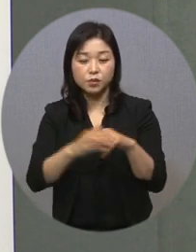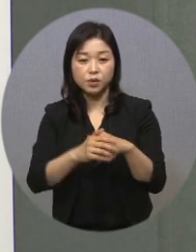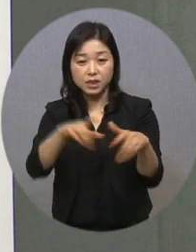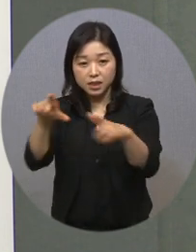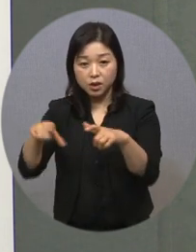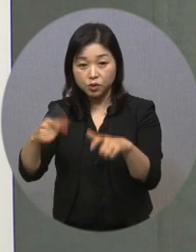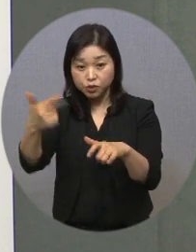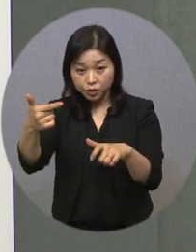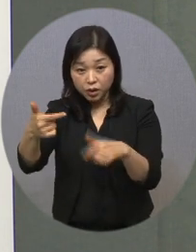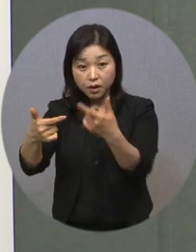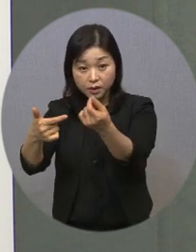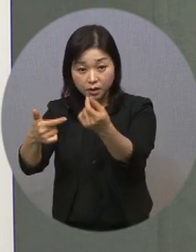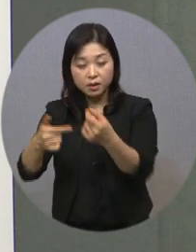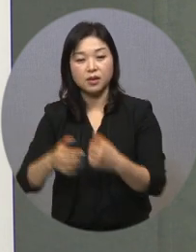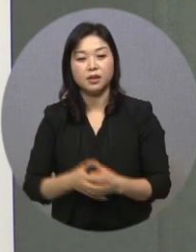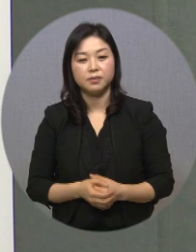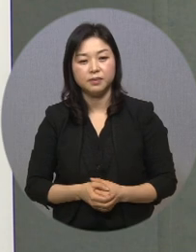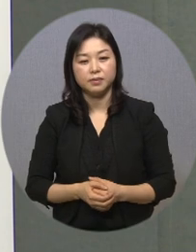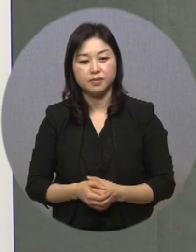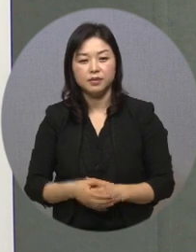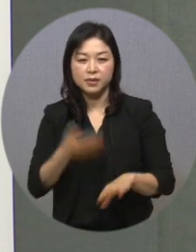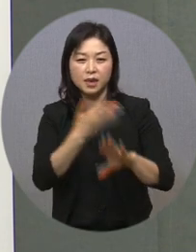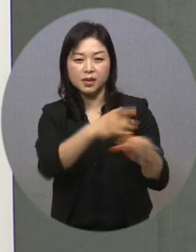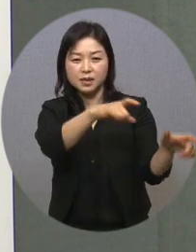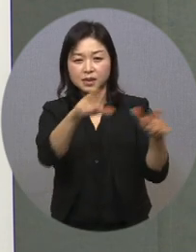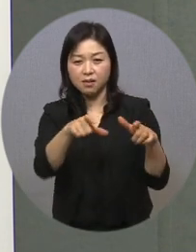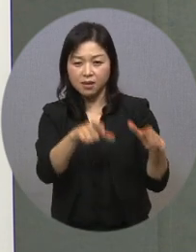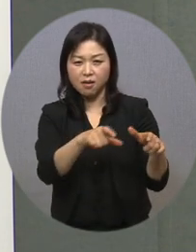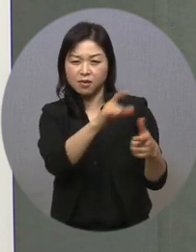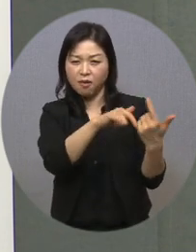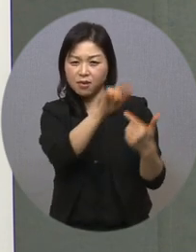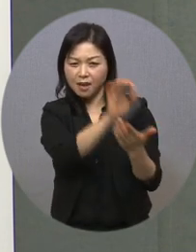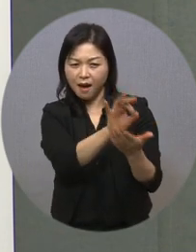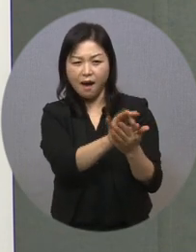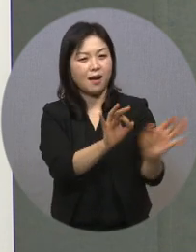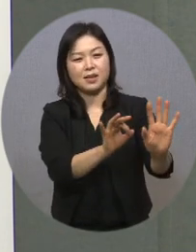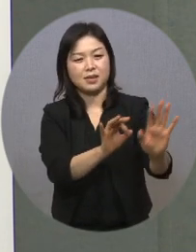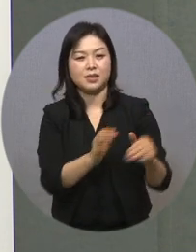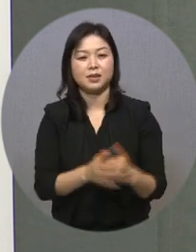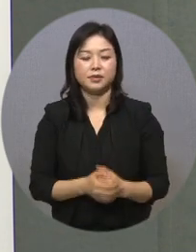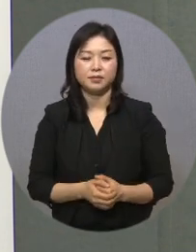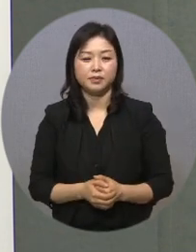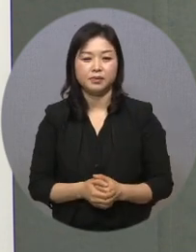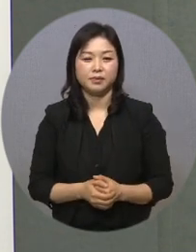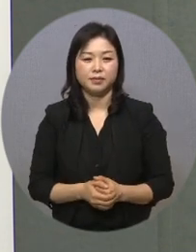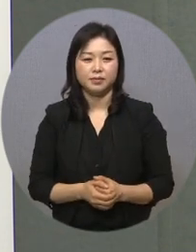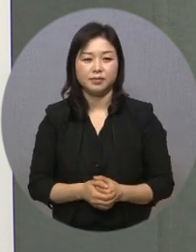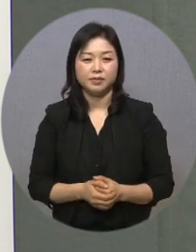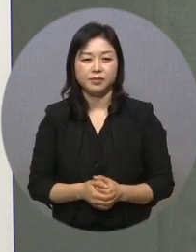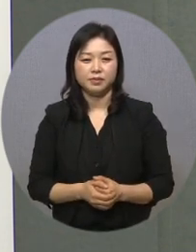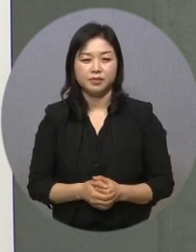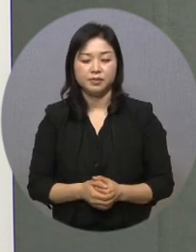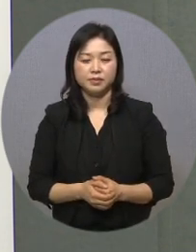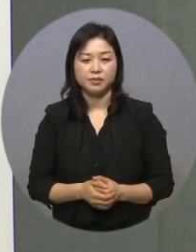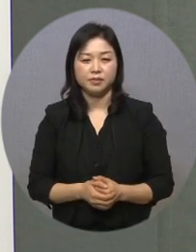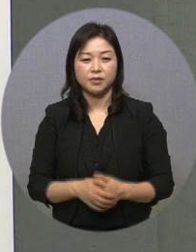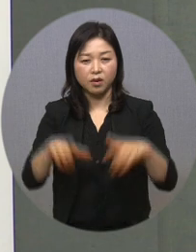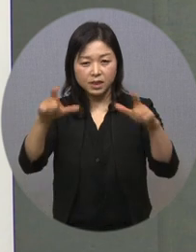네. 맞죠? 네. 뭐 어느 지역이라고 싼 건 아니니까. 그러면 주민세가